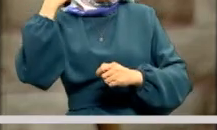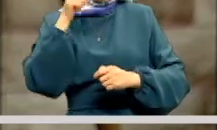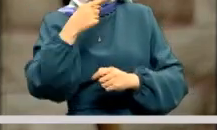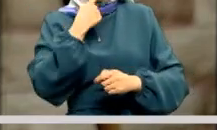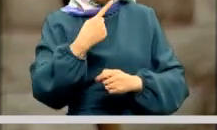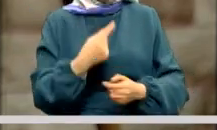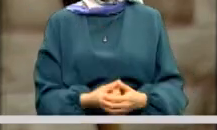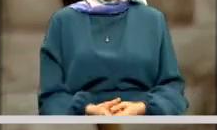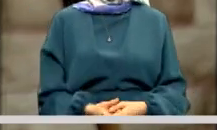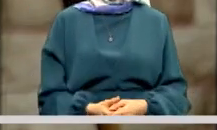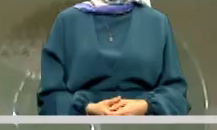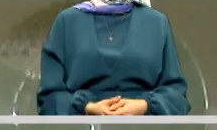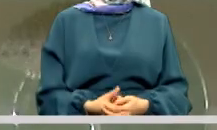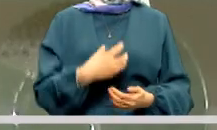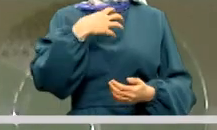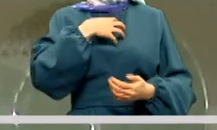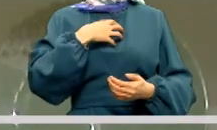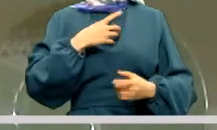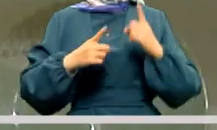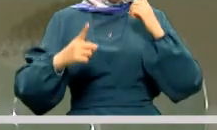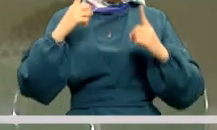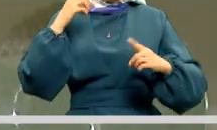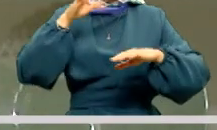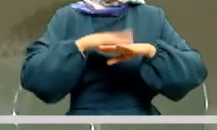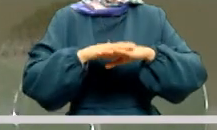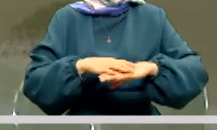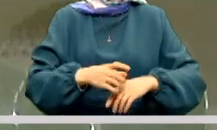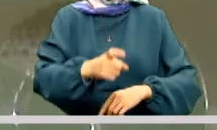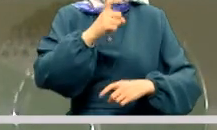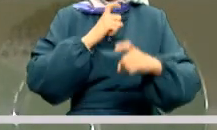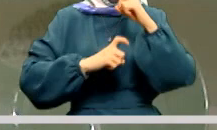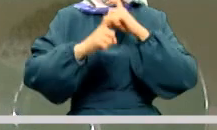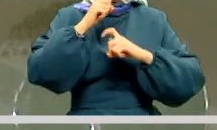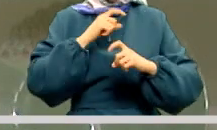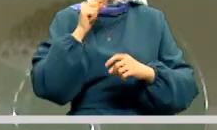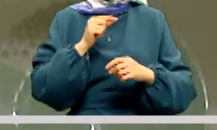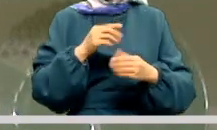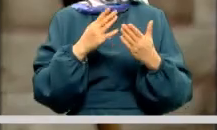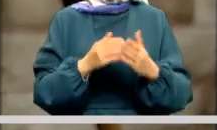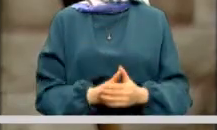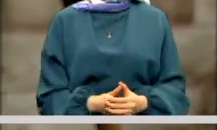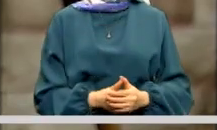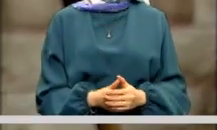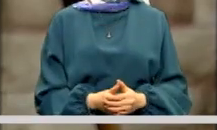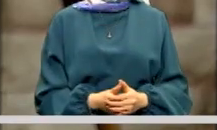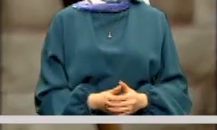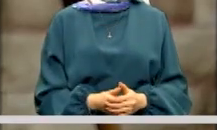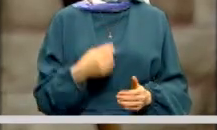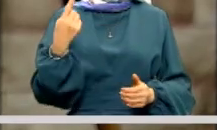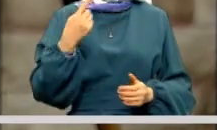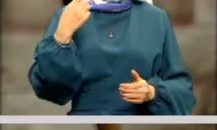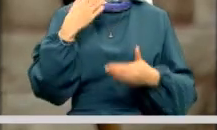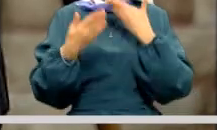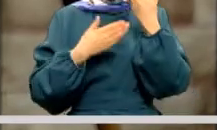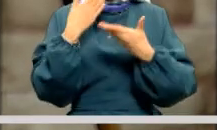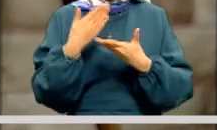kendinizi Tabiri caizse mahkeme edin sorgulayın kendinizi düsturunca bir bir şeyler verebildik